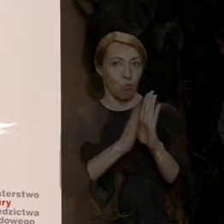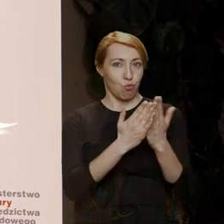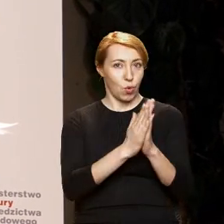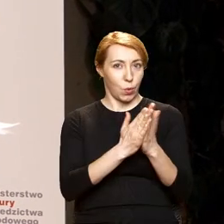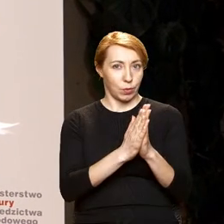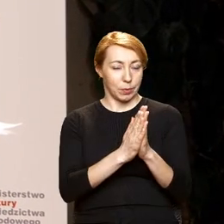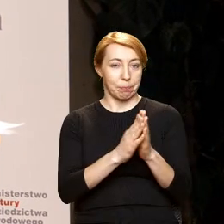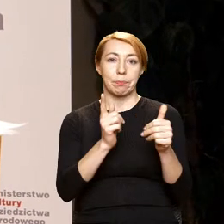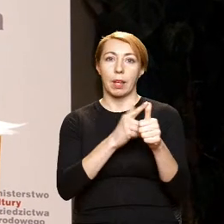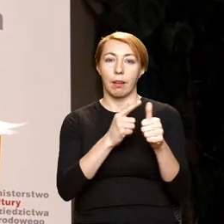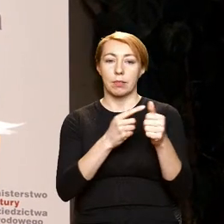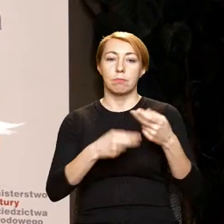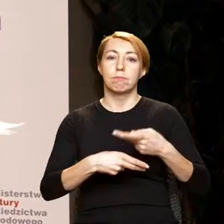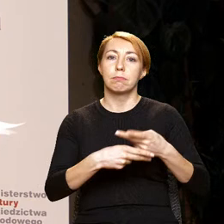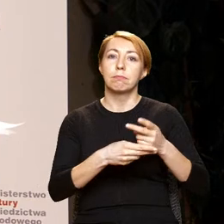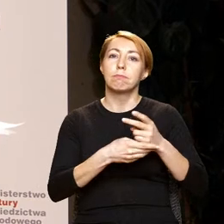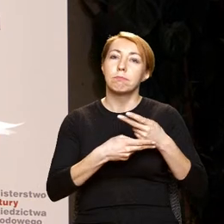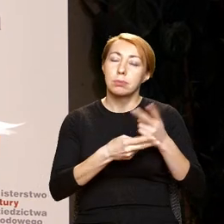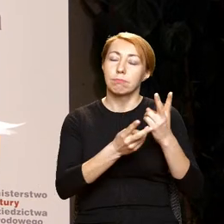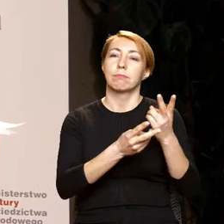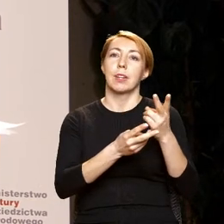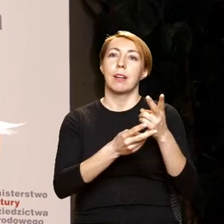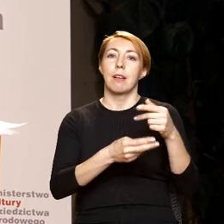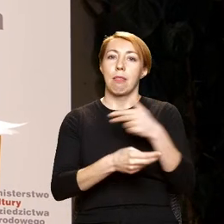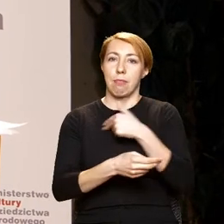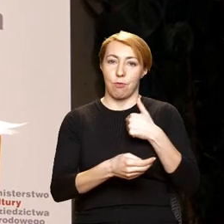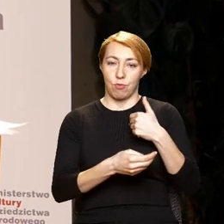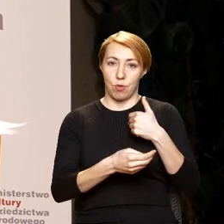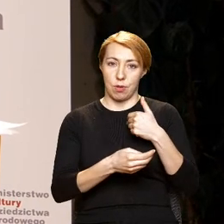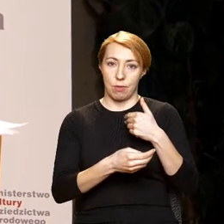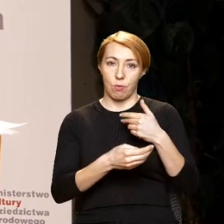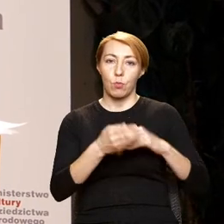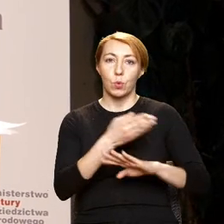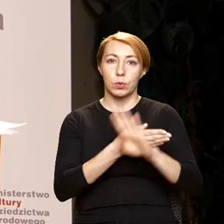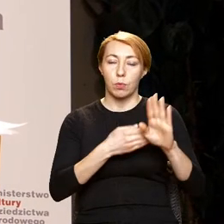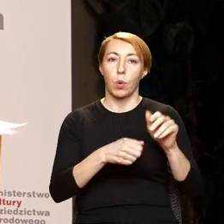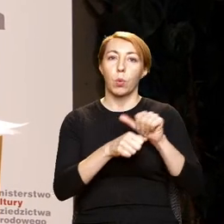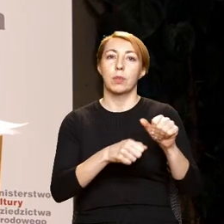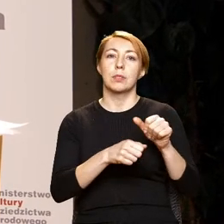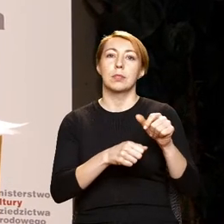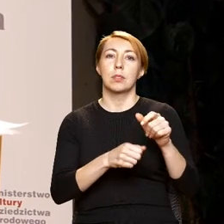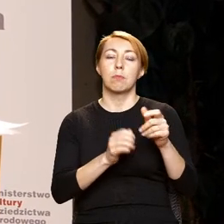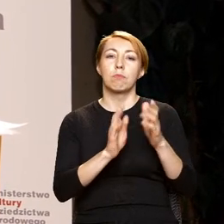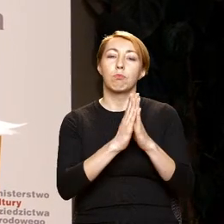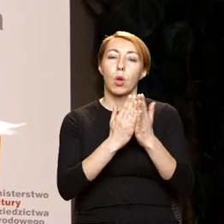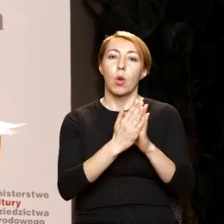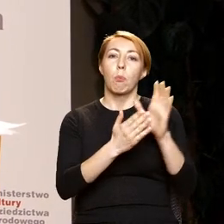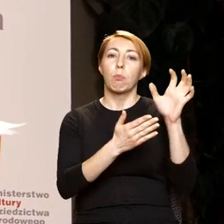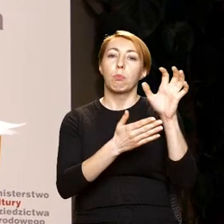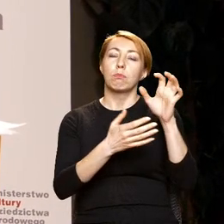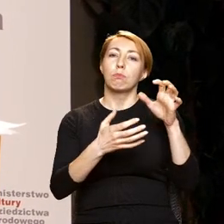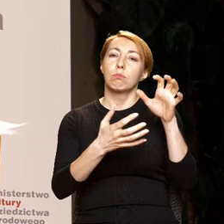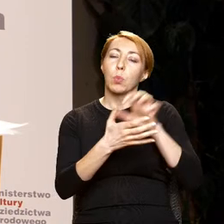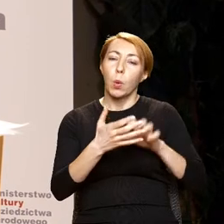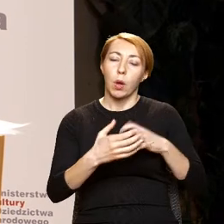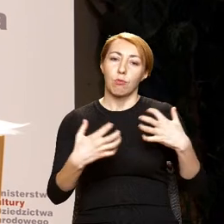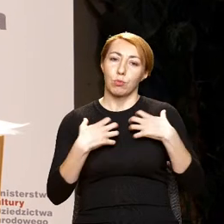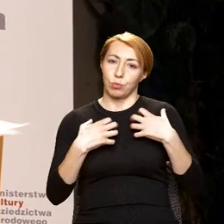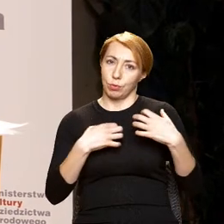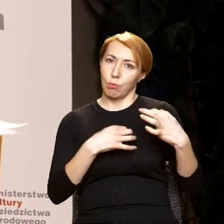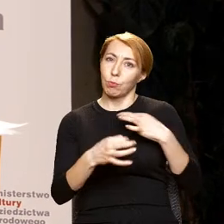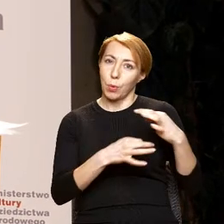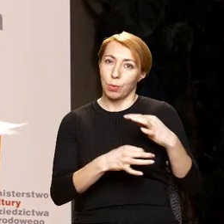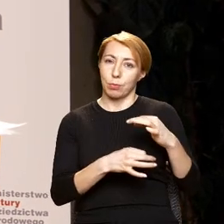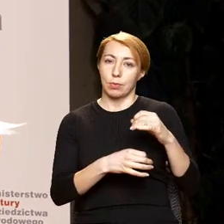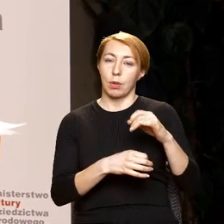Jedna z nich jest wydana przez nasze muzeum i to jest biografia Bronisława Piłsudskiego. Oryginalnie